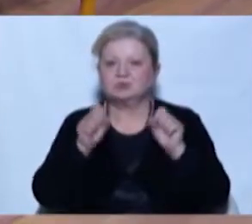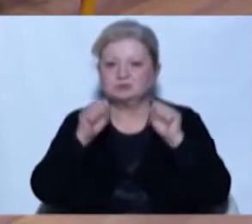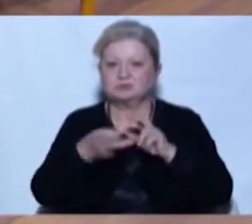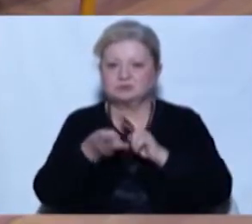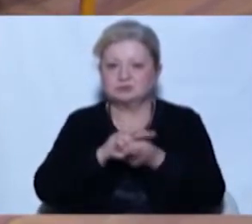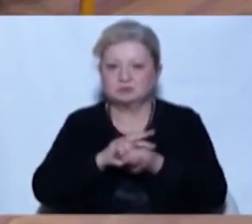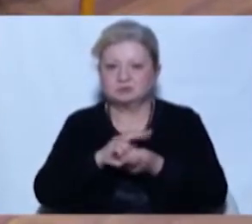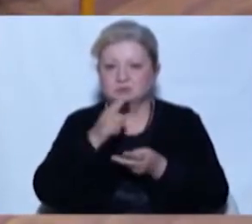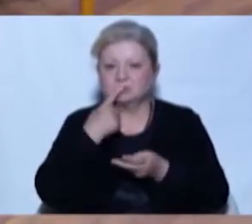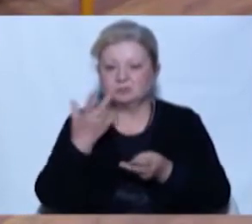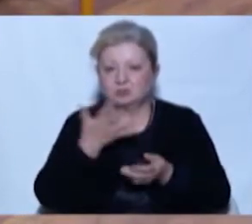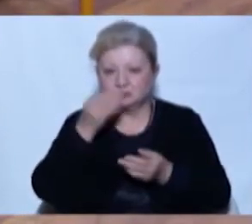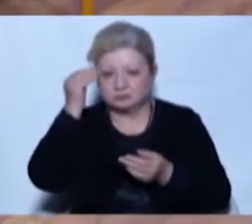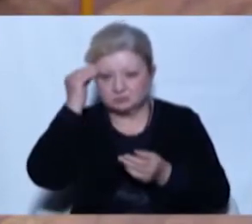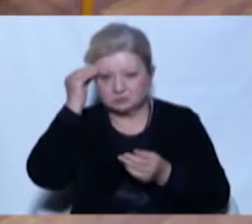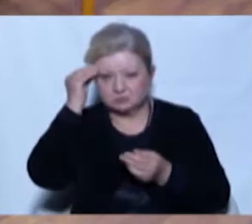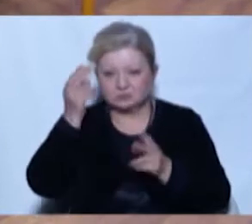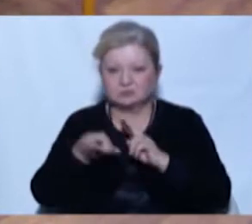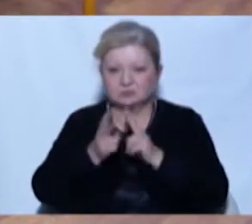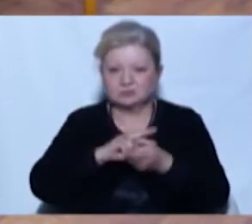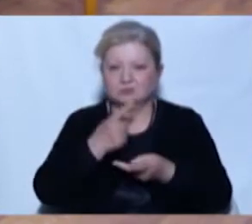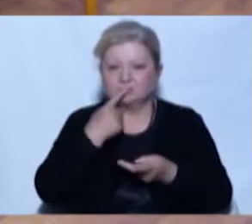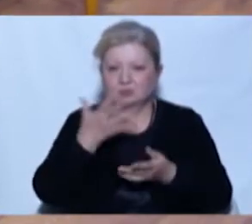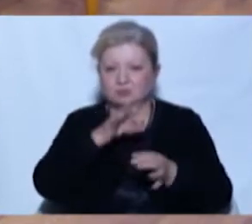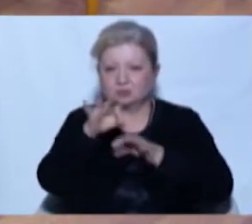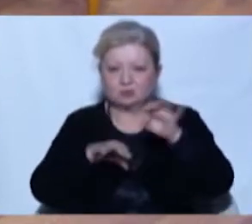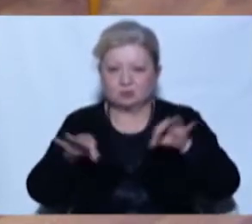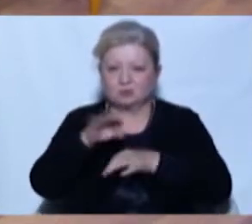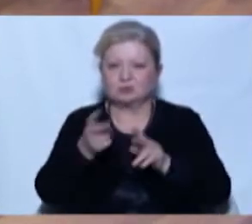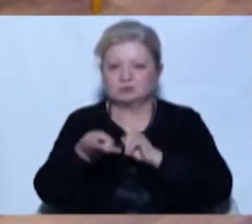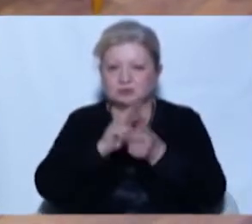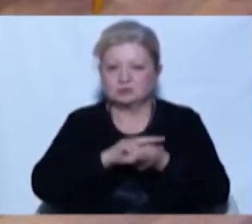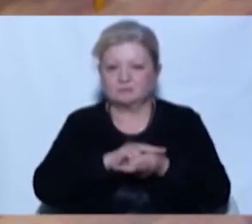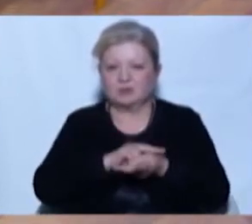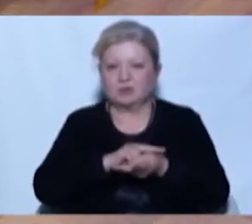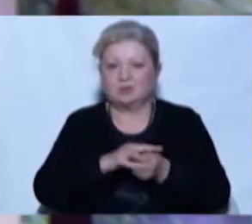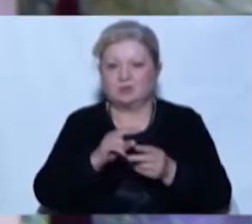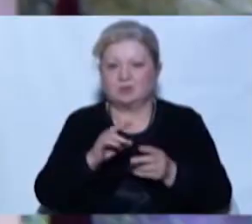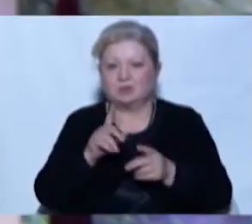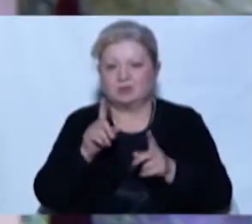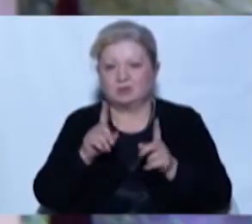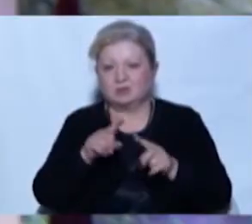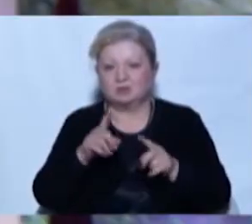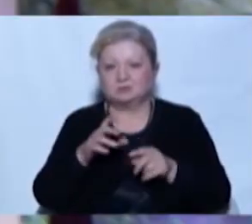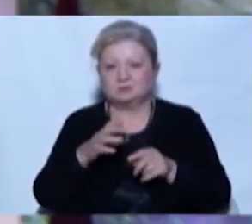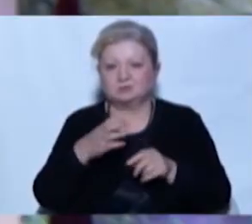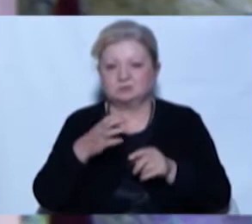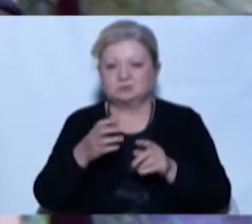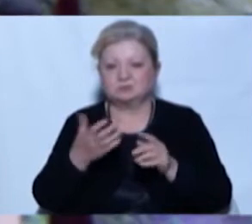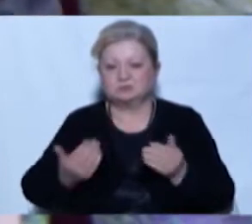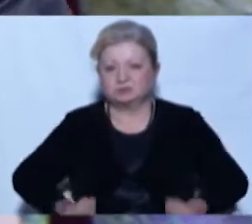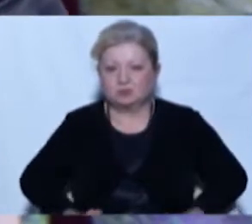შეიცვალა პოლიტიკური აზროვნება, შეიცვალა პოლიტიკური რუკა, შეიცვალა ზოგადად ცხოვრება